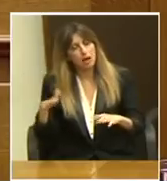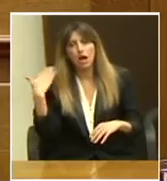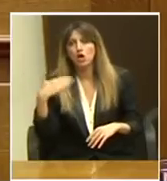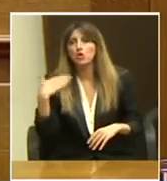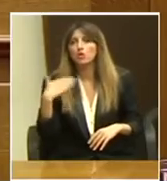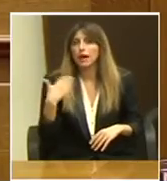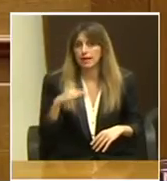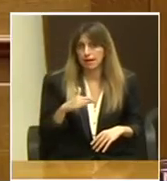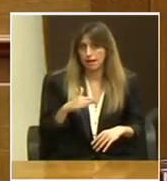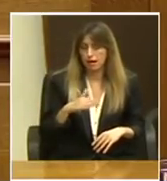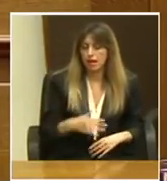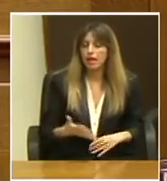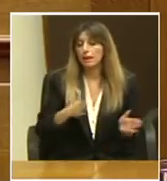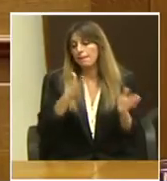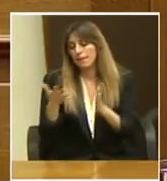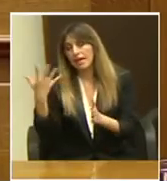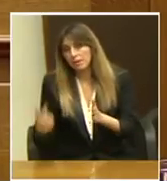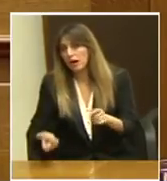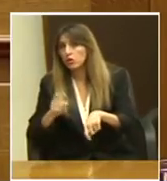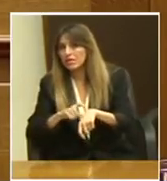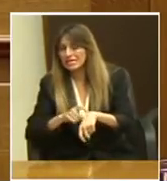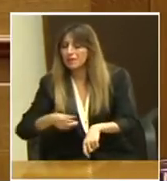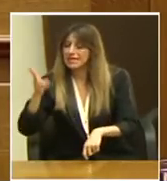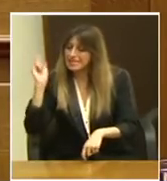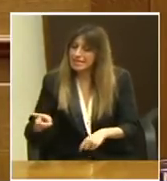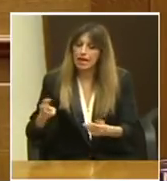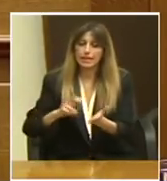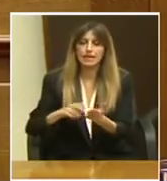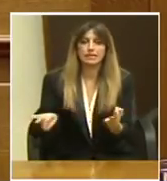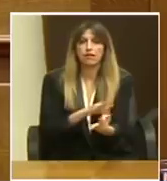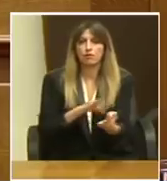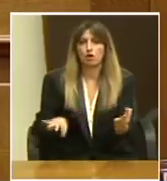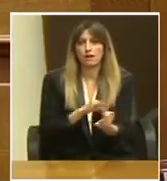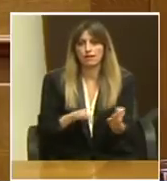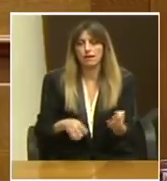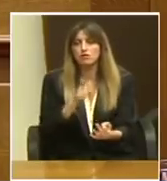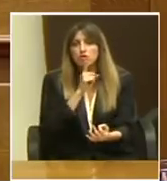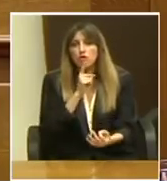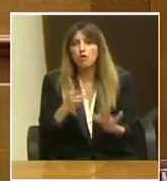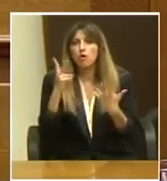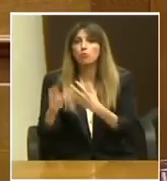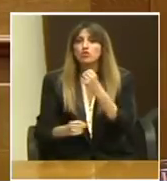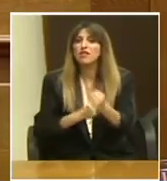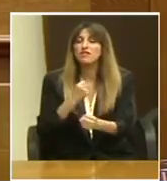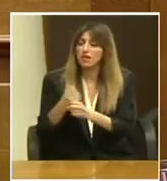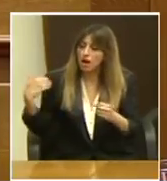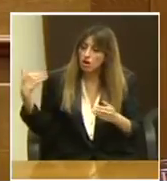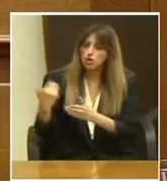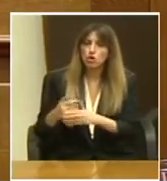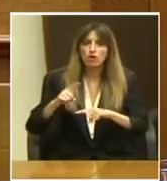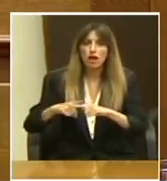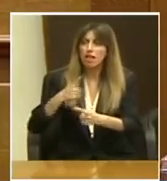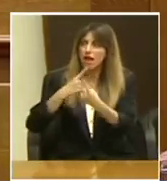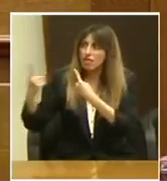και στιγμές κακής διπλωματίας, όπως τα 7 χρόνια που η Ελλάδα διαπραγματευότανε το όνομα